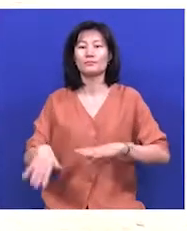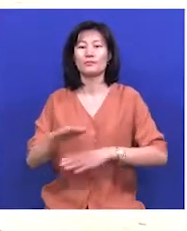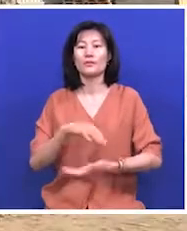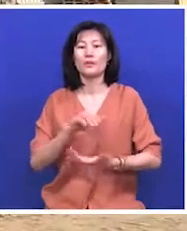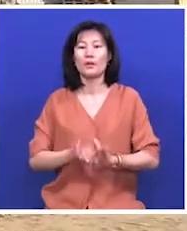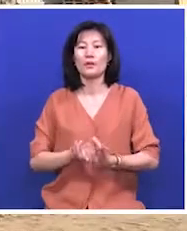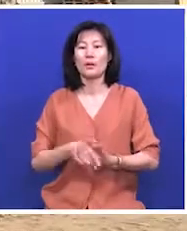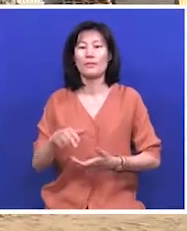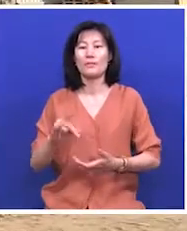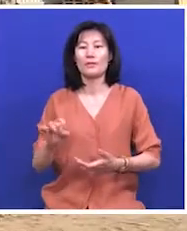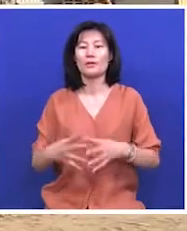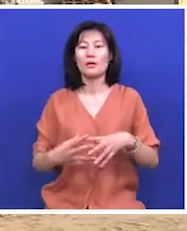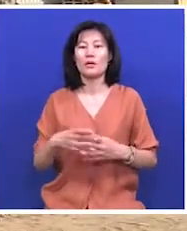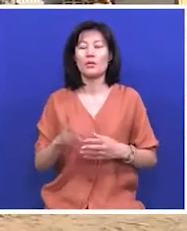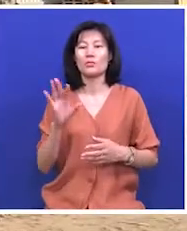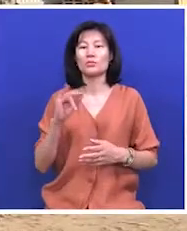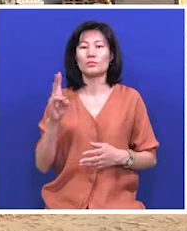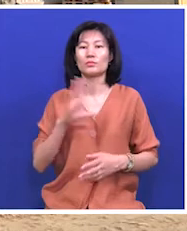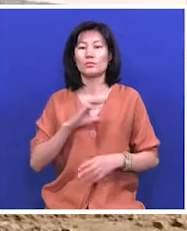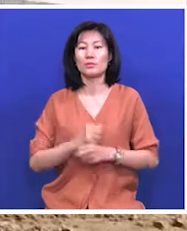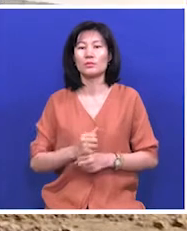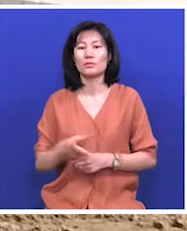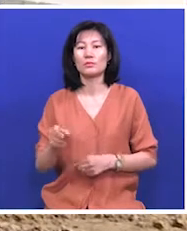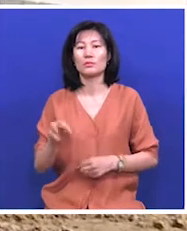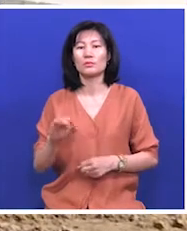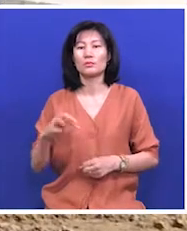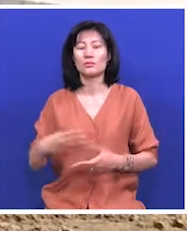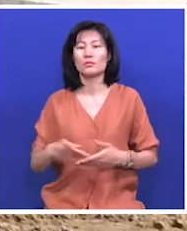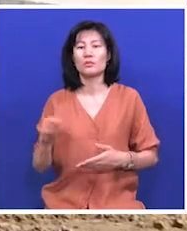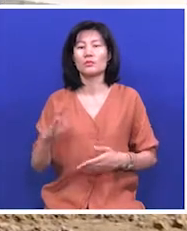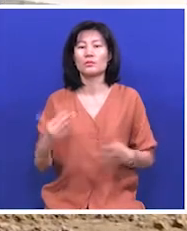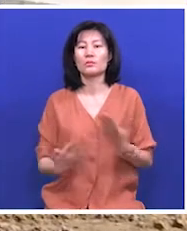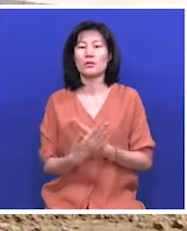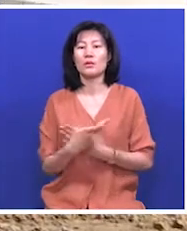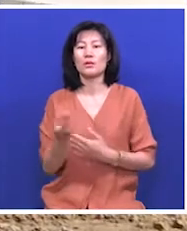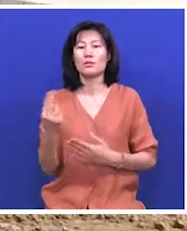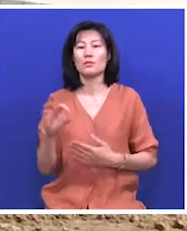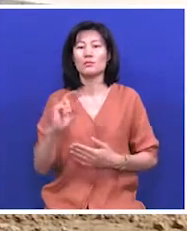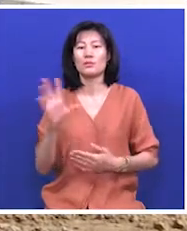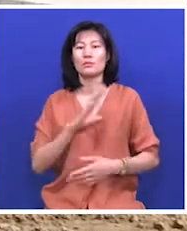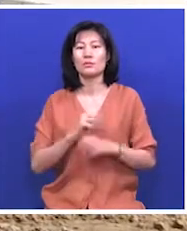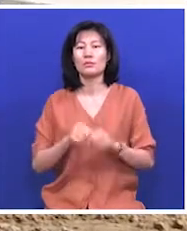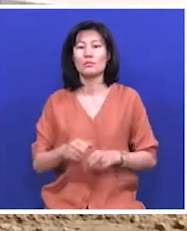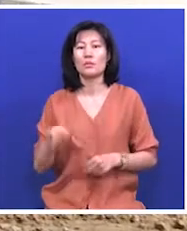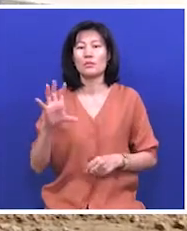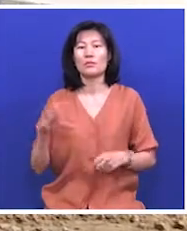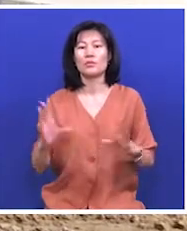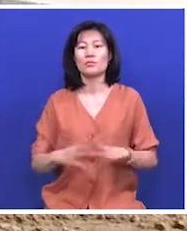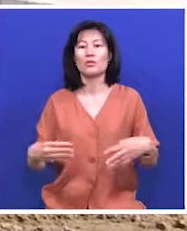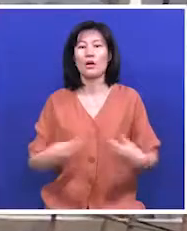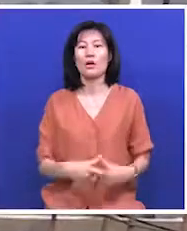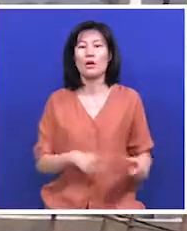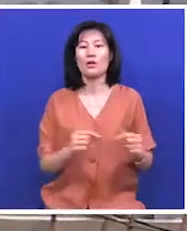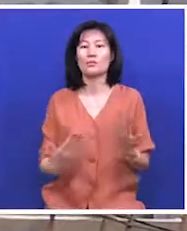жұмыстарының барысымен танысты. Сондай-ақ Мырзакент ауылында су тасқыны салдарынан зардап шеккен Жеңіс, Жаңа Тұрмыс, Достық елді мекендерінен